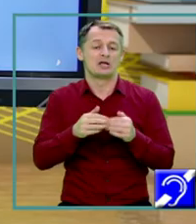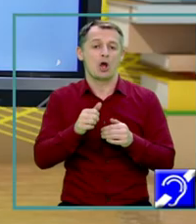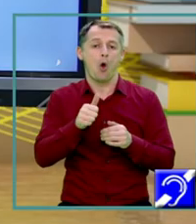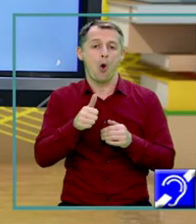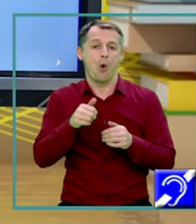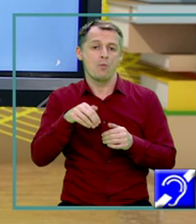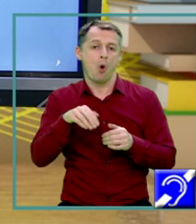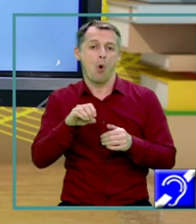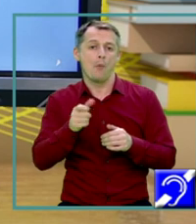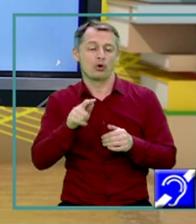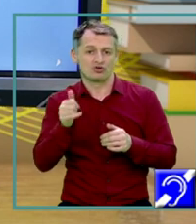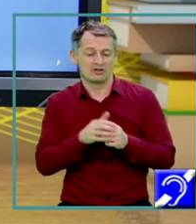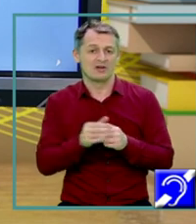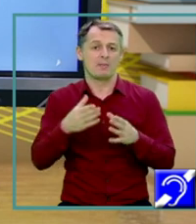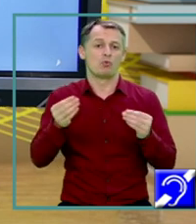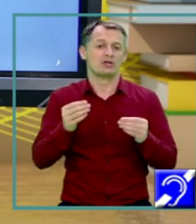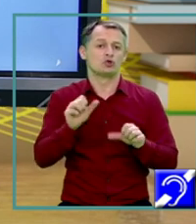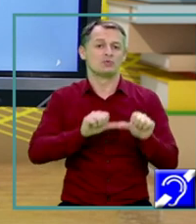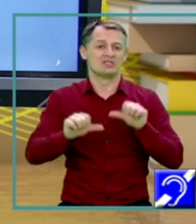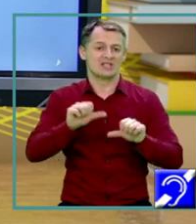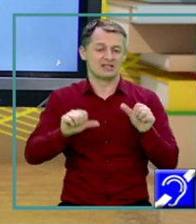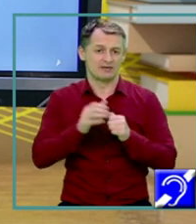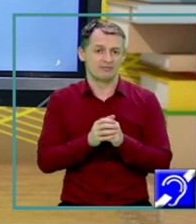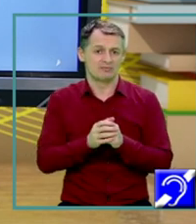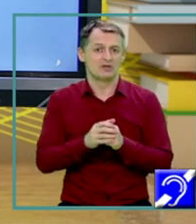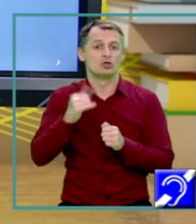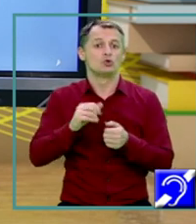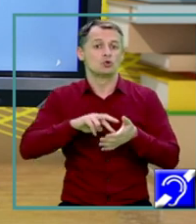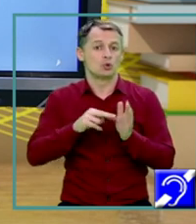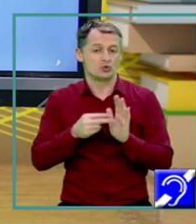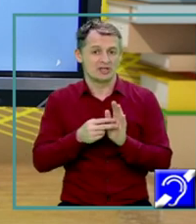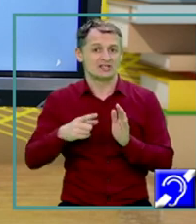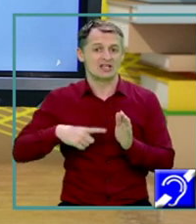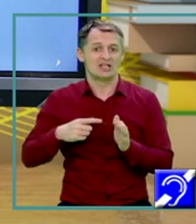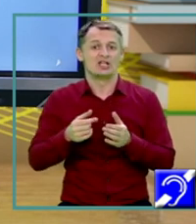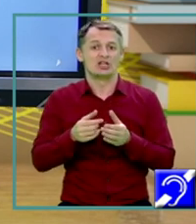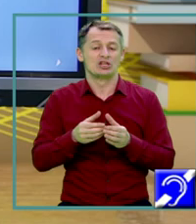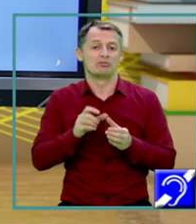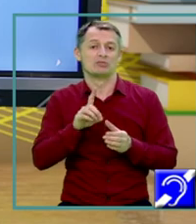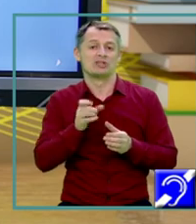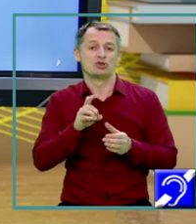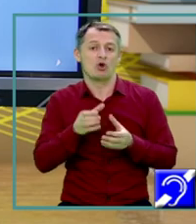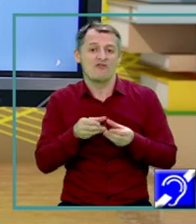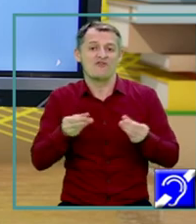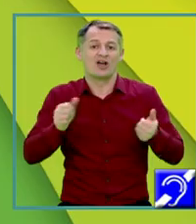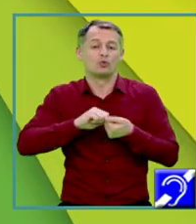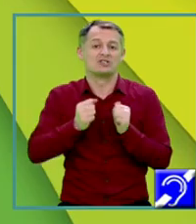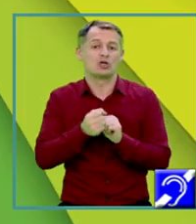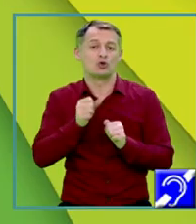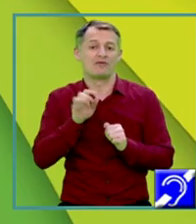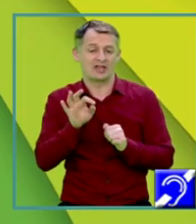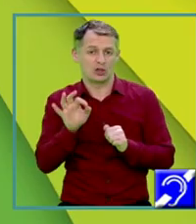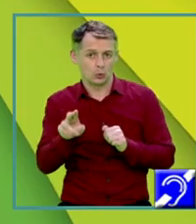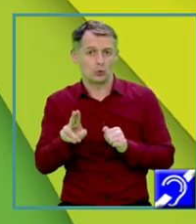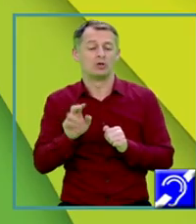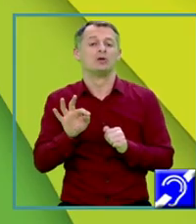substanțe. Componentele unei soluții sunt: dizolvantul sau solventul este acea substanță care se găsește în